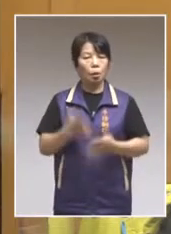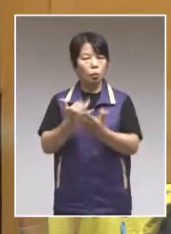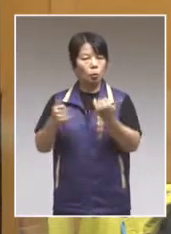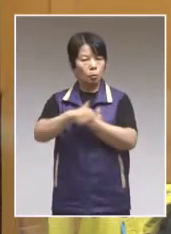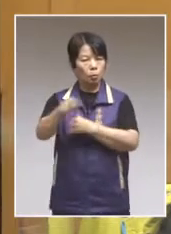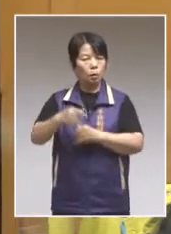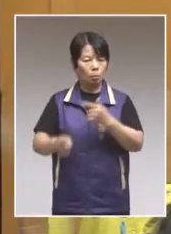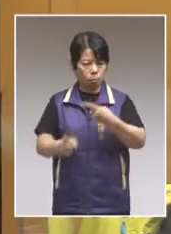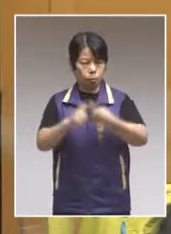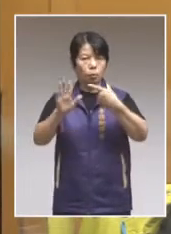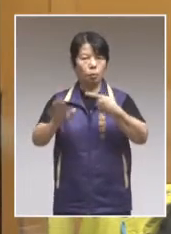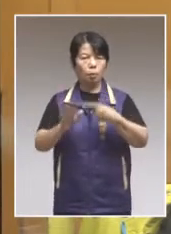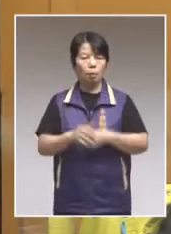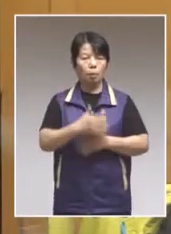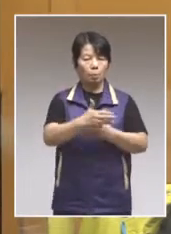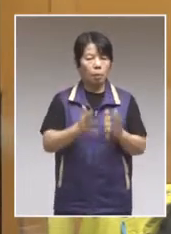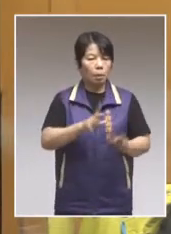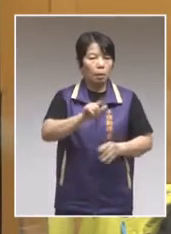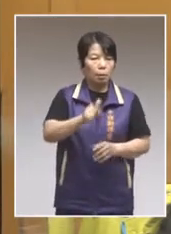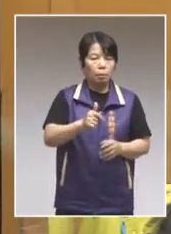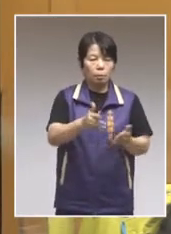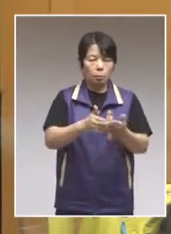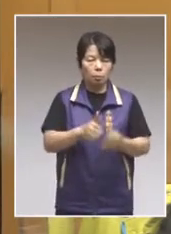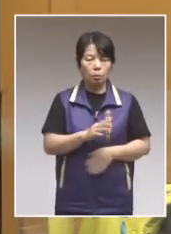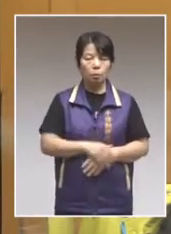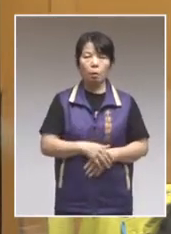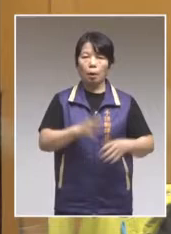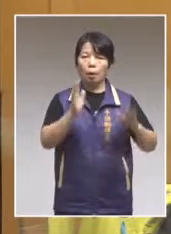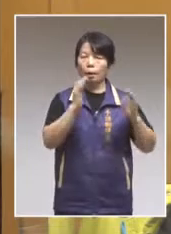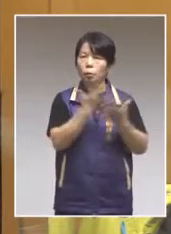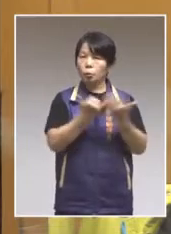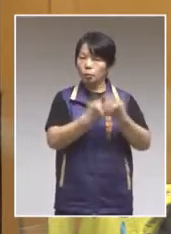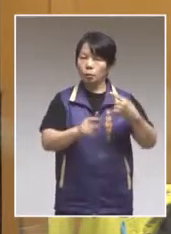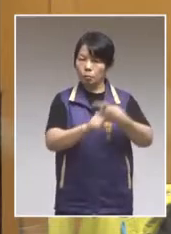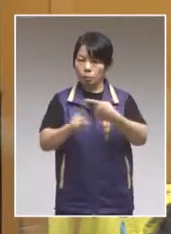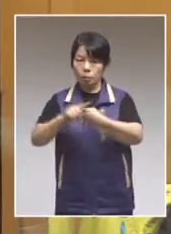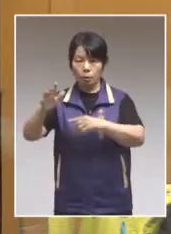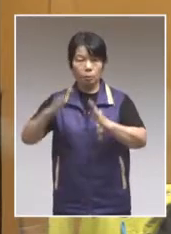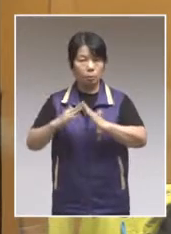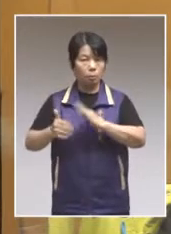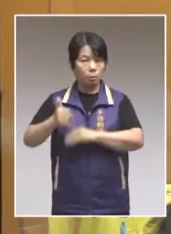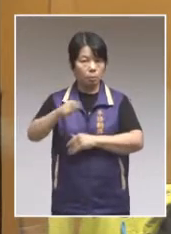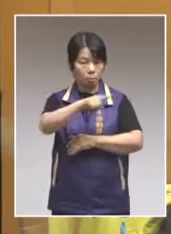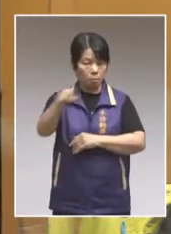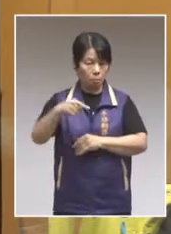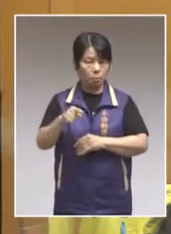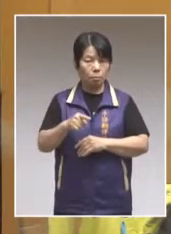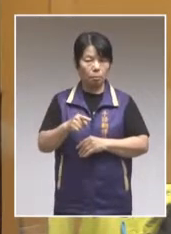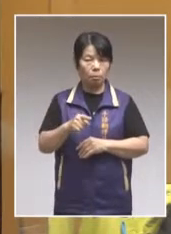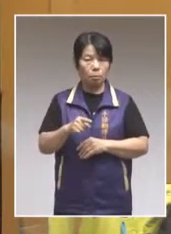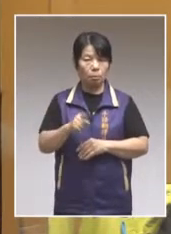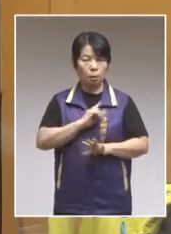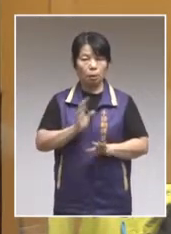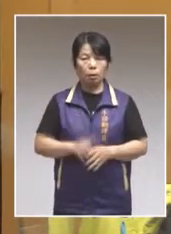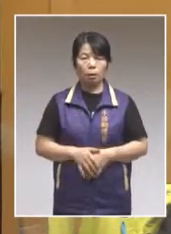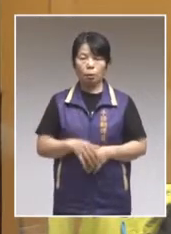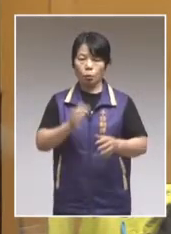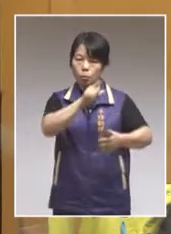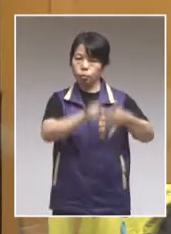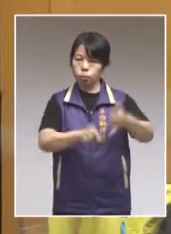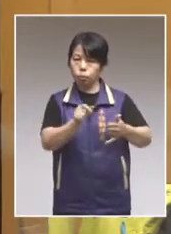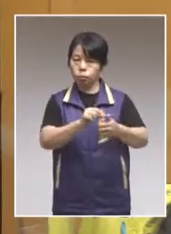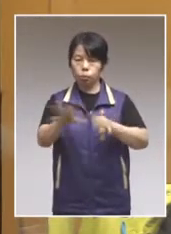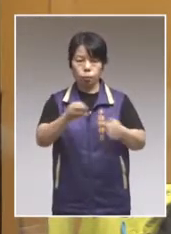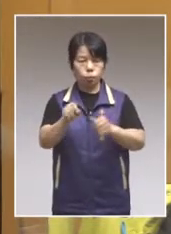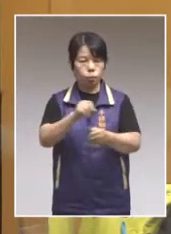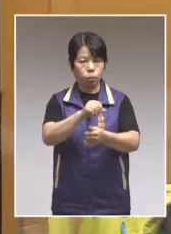那么班导师要求确诊的学生家长，那么自行通知班上其他的家长，那但是因为涉及个资，所以该家